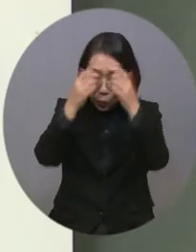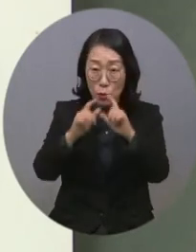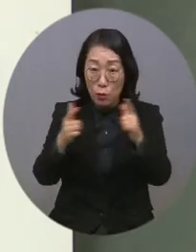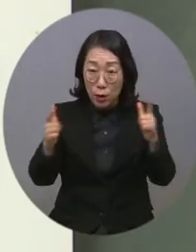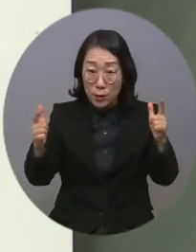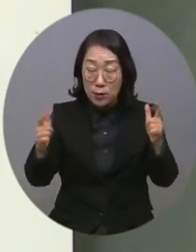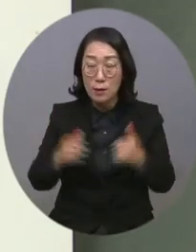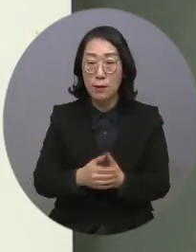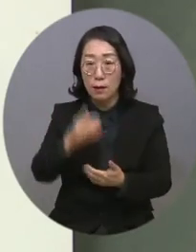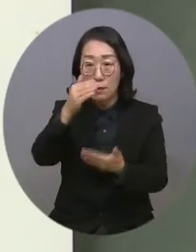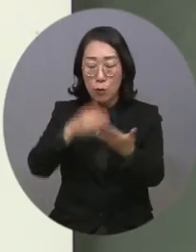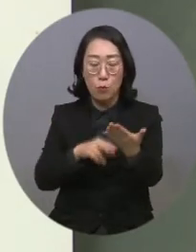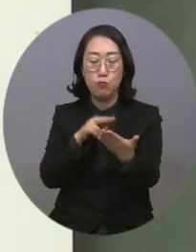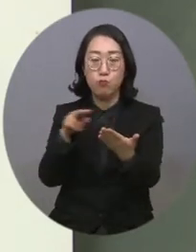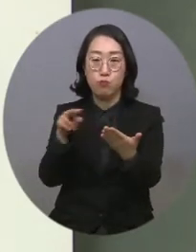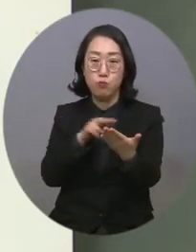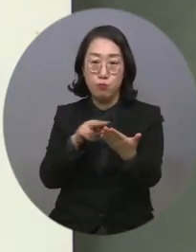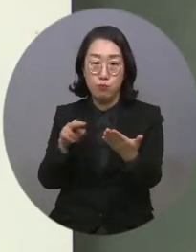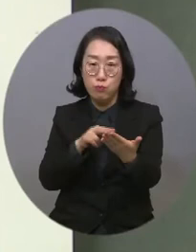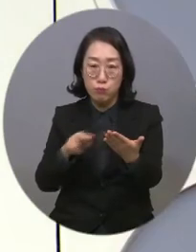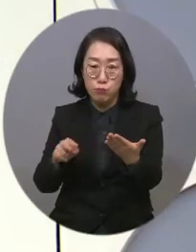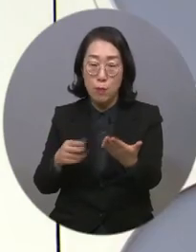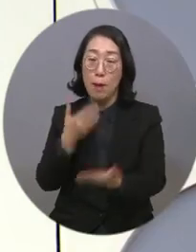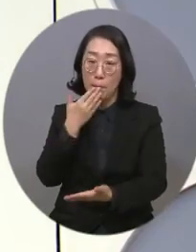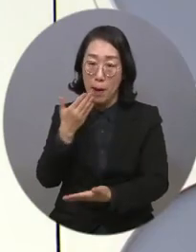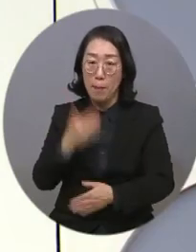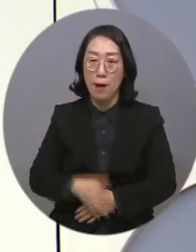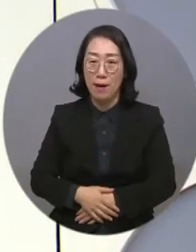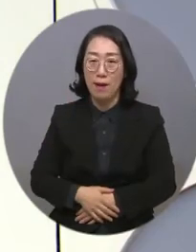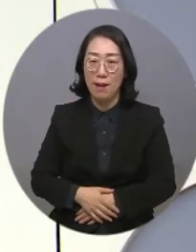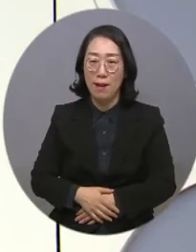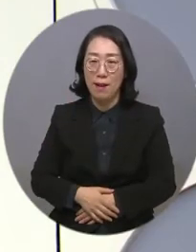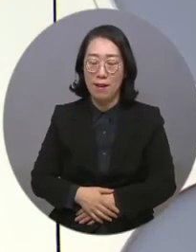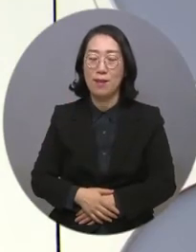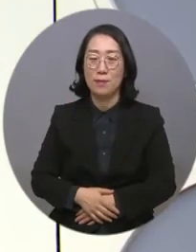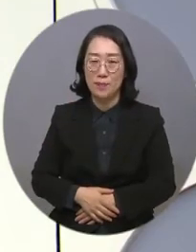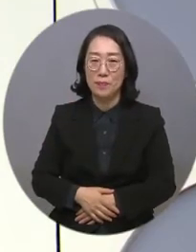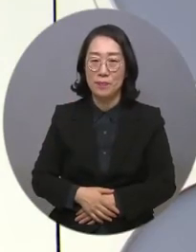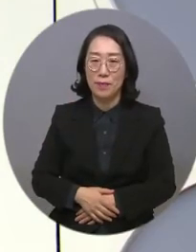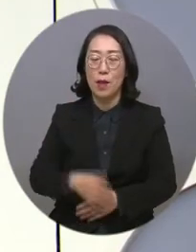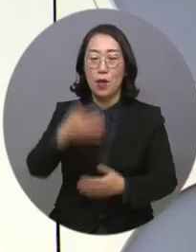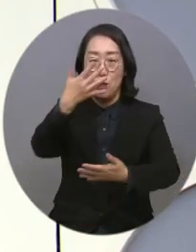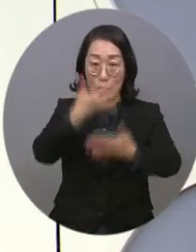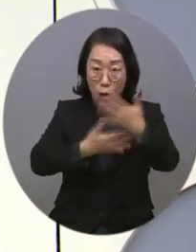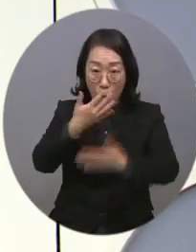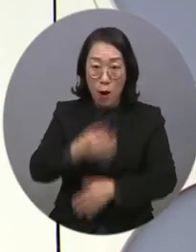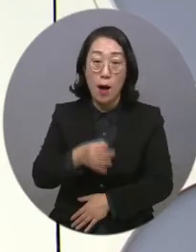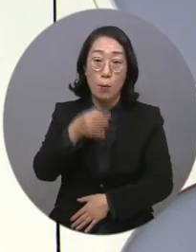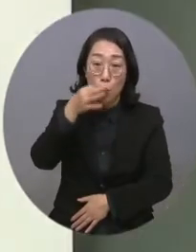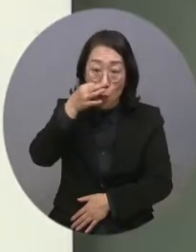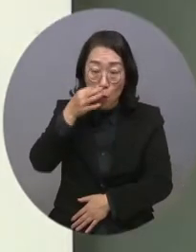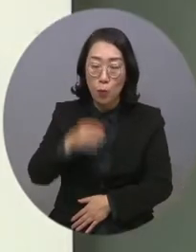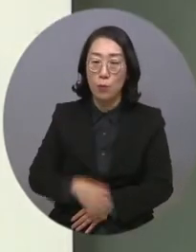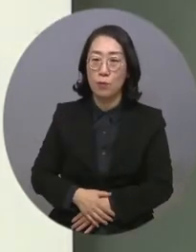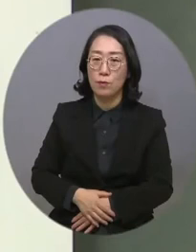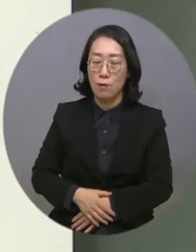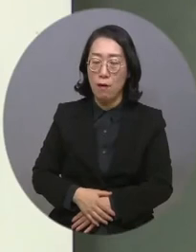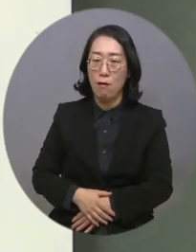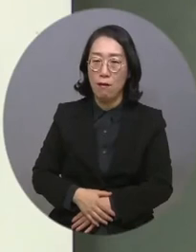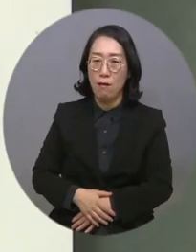이런 것을 우리 국민들이 많이 알아요. 예, 아이, 저도 많이 알죠. 예, 예, 영화 같은 걸 많이 예. 접하면서 아,